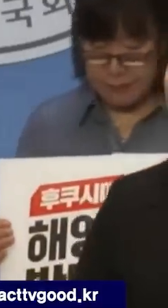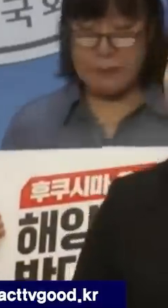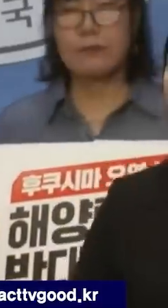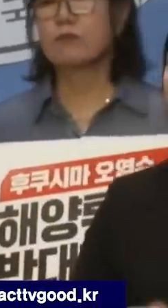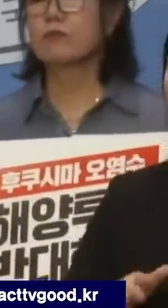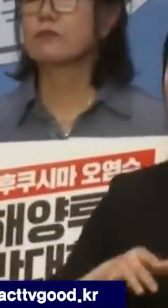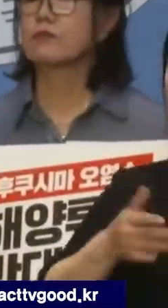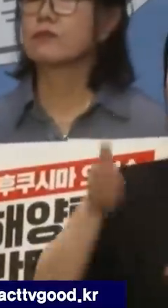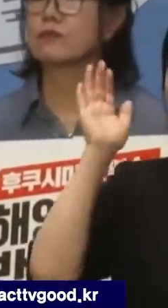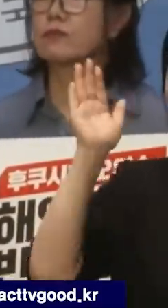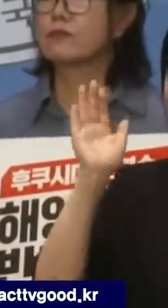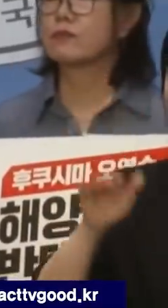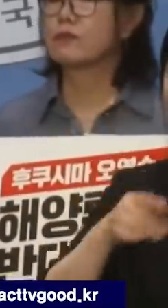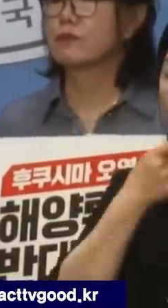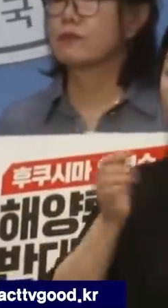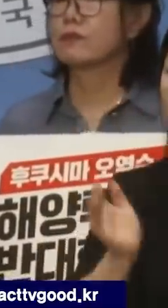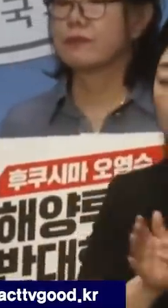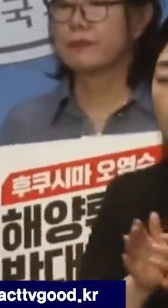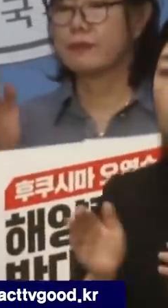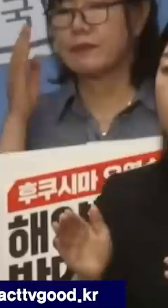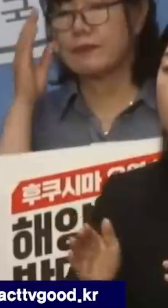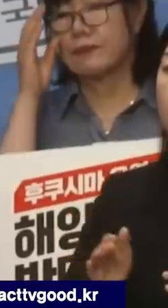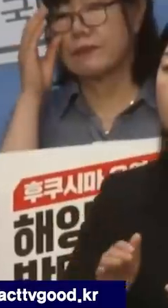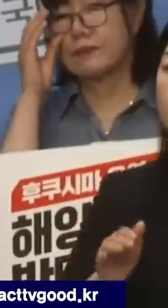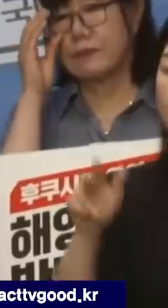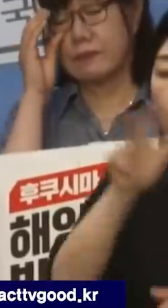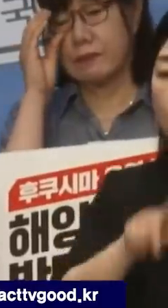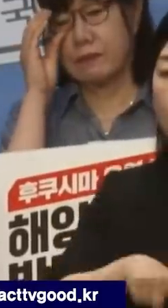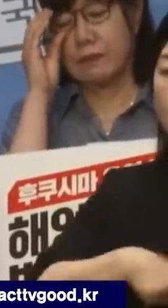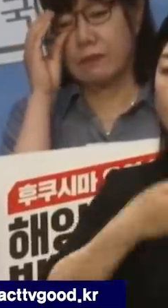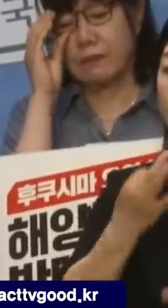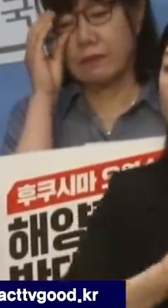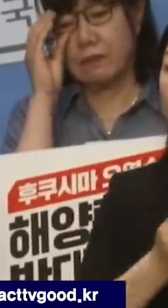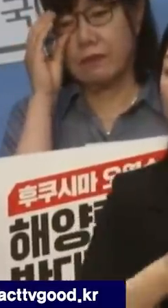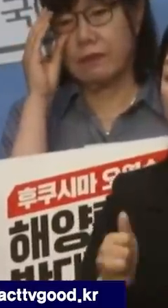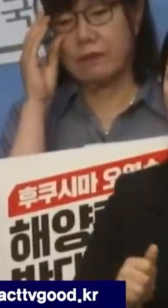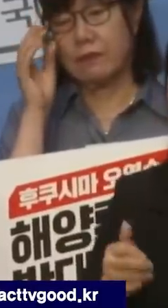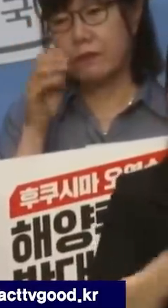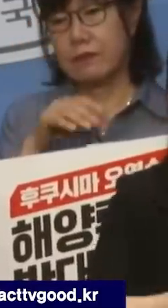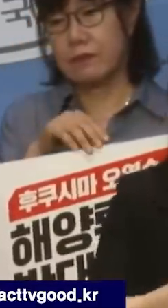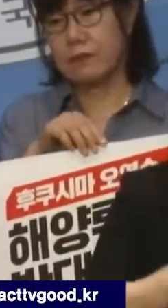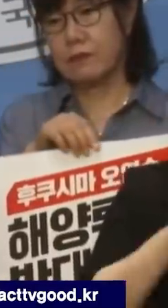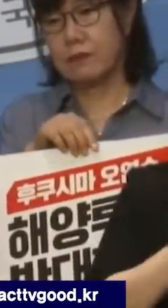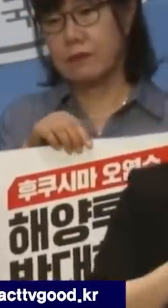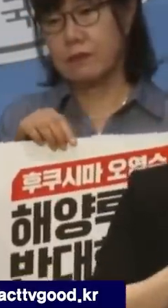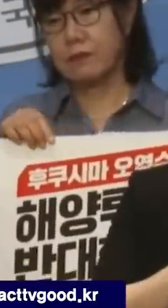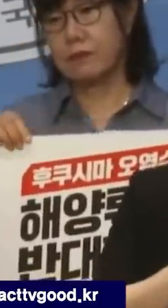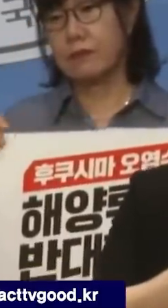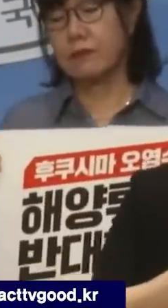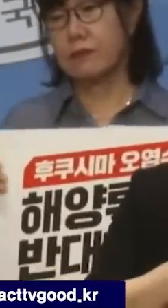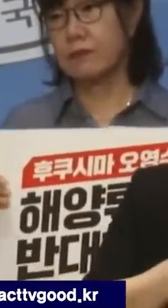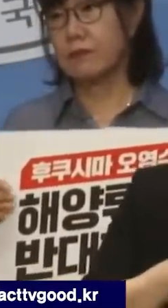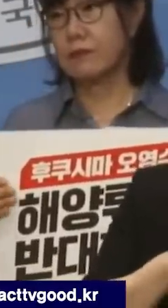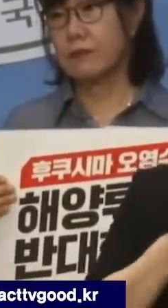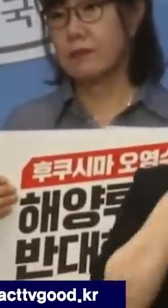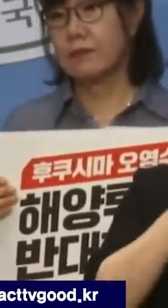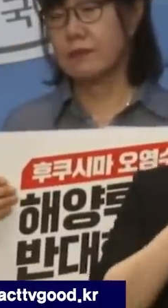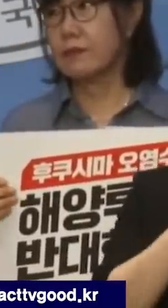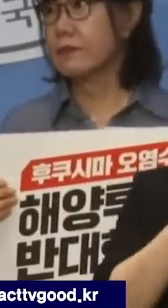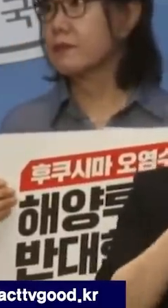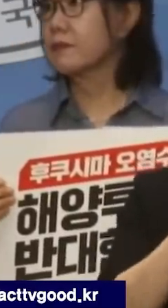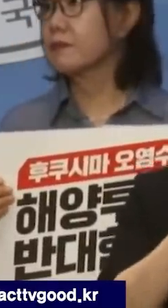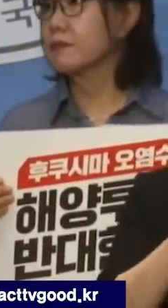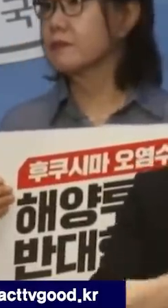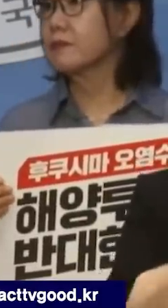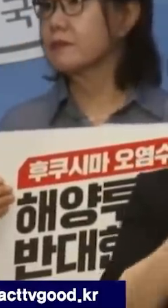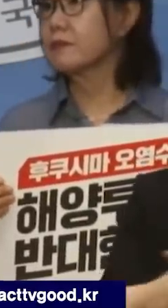네, 이상으로 더불어민주당 전국 소상공인위원회가 소상공인 자영업자들과